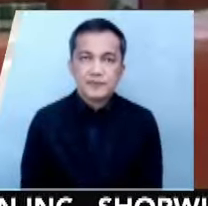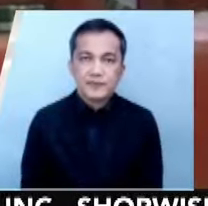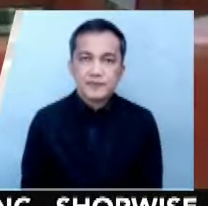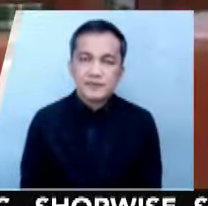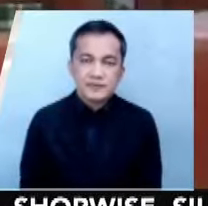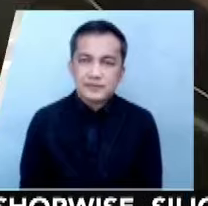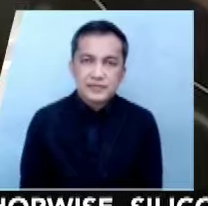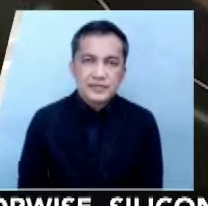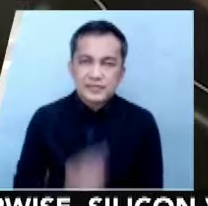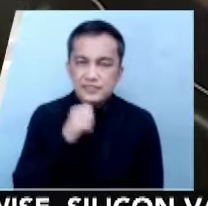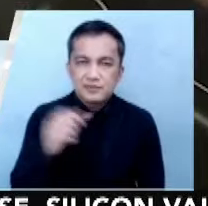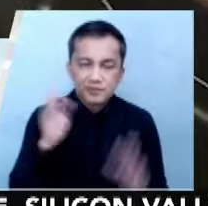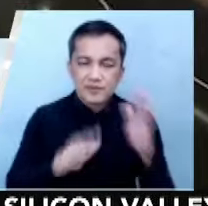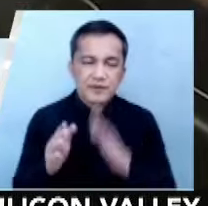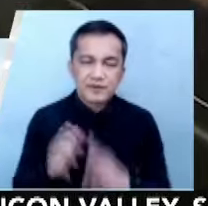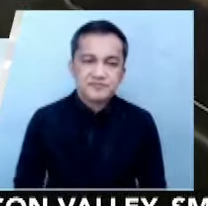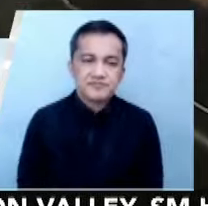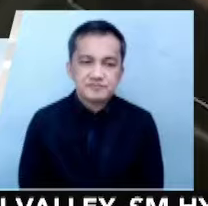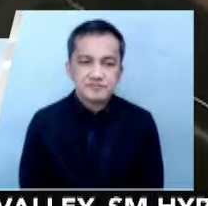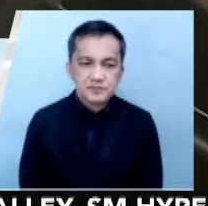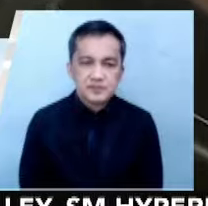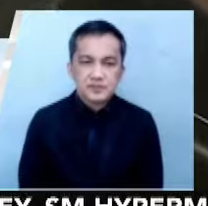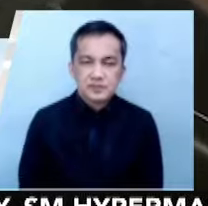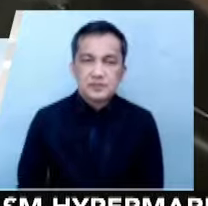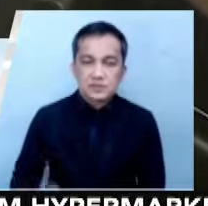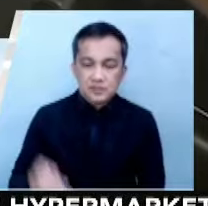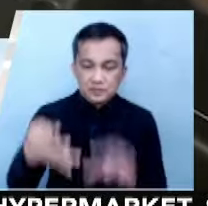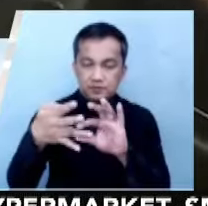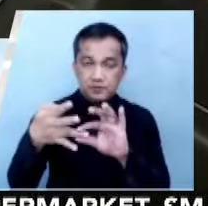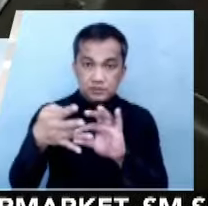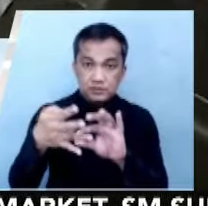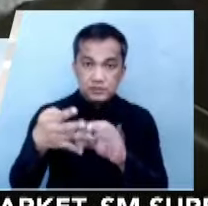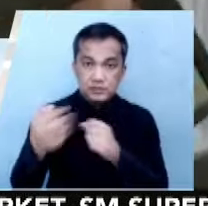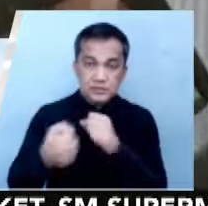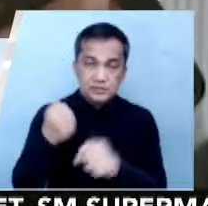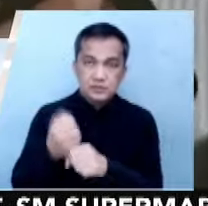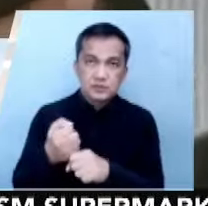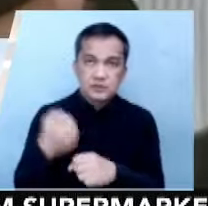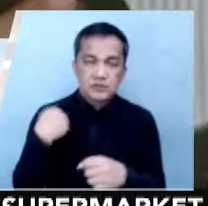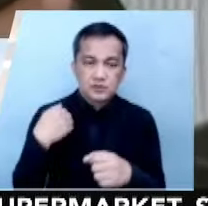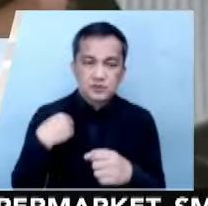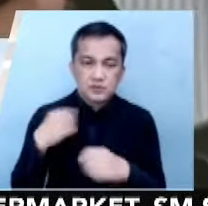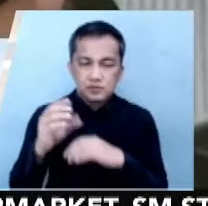problema papasok na tayo ng Third Quarter of the year hindi pa tayo nakapag-concentrate